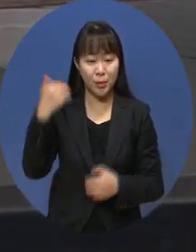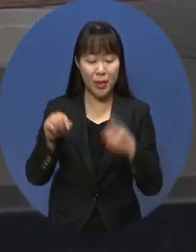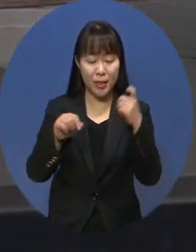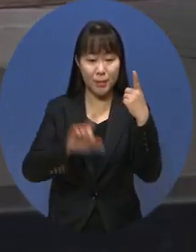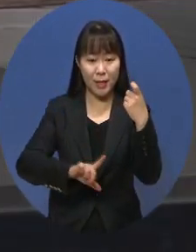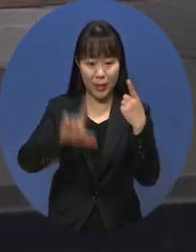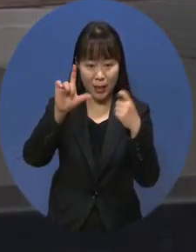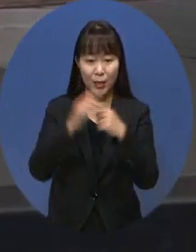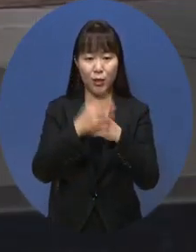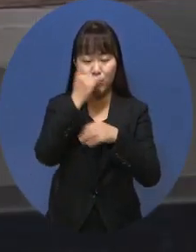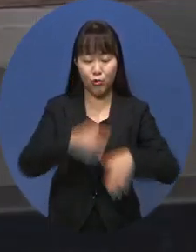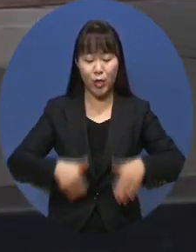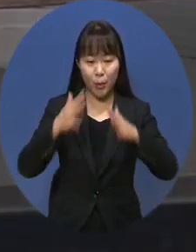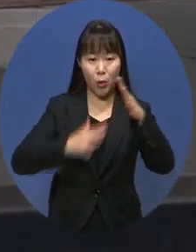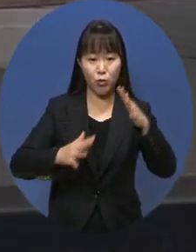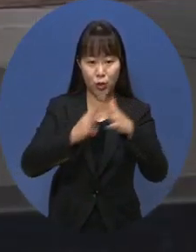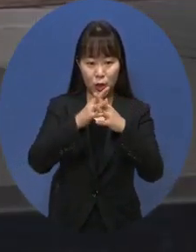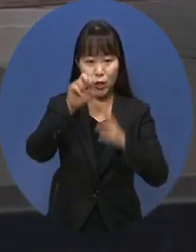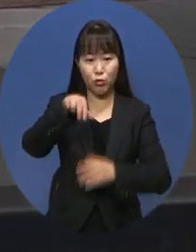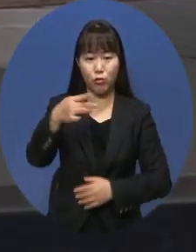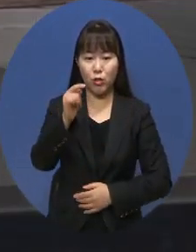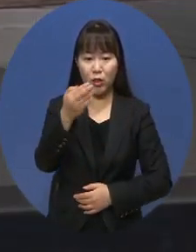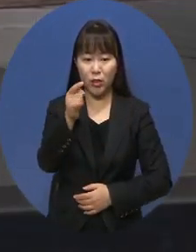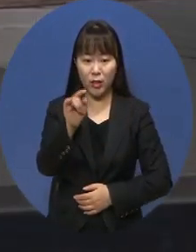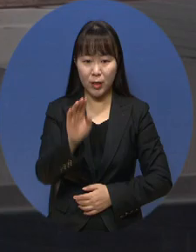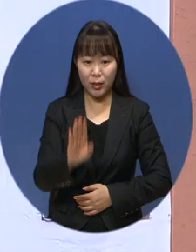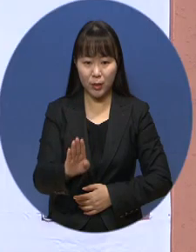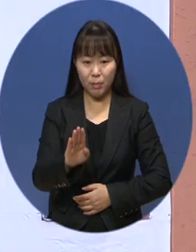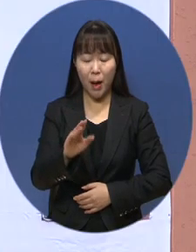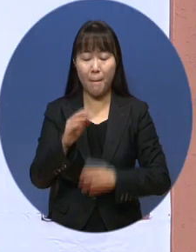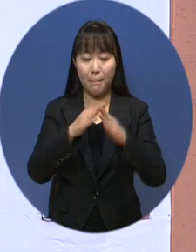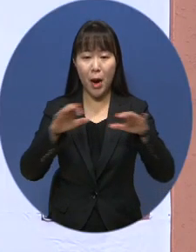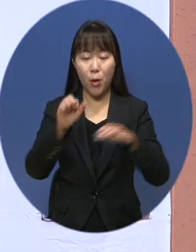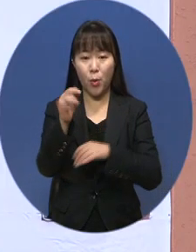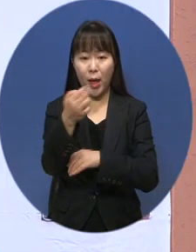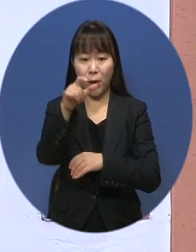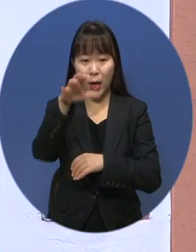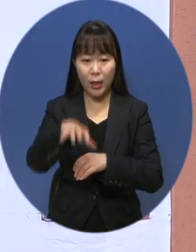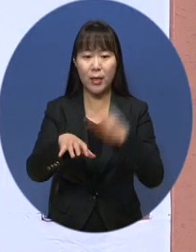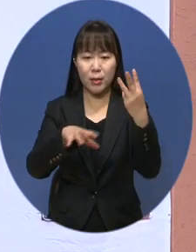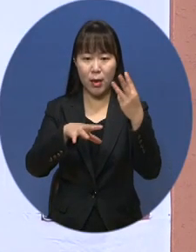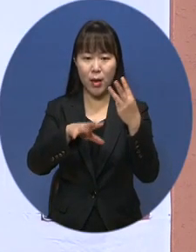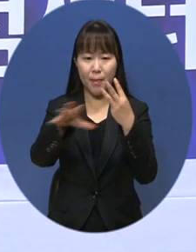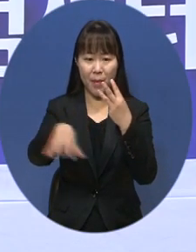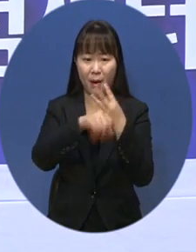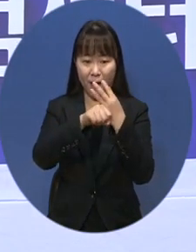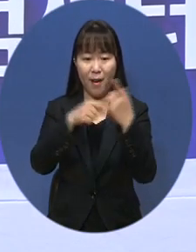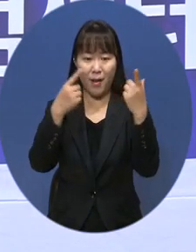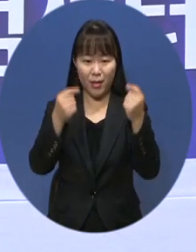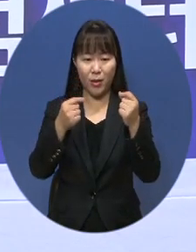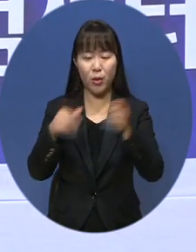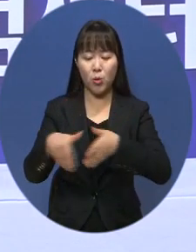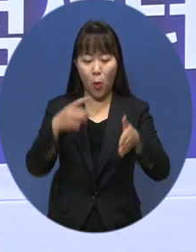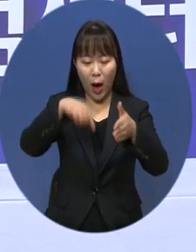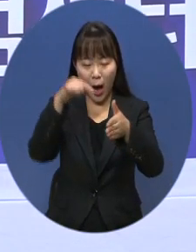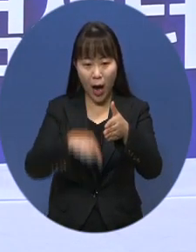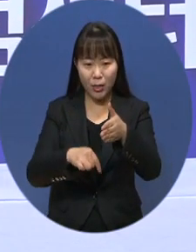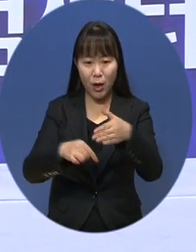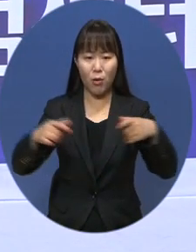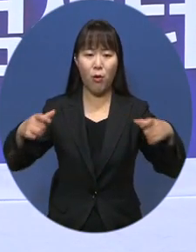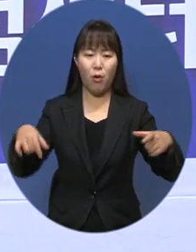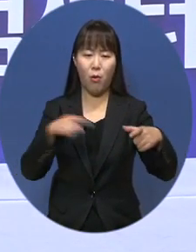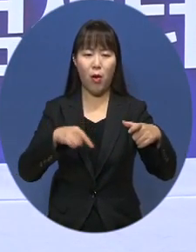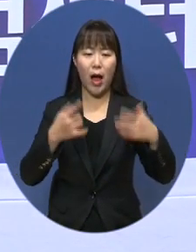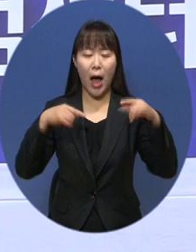11일 충남 공주시 유급 성남 1, 2 마을에 관해는 세 곳의 읍면을 아우르는 도내 최초의 권역형 공동